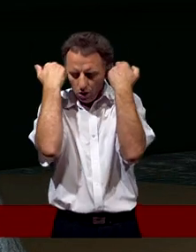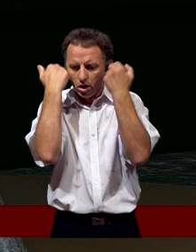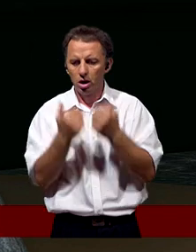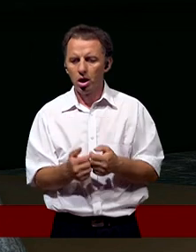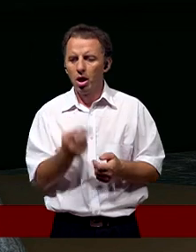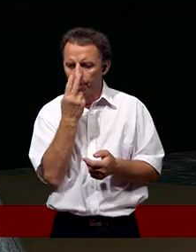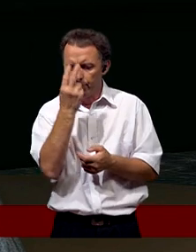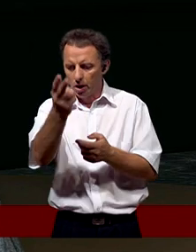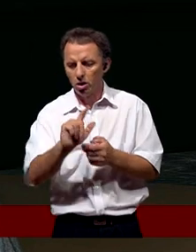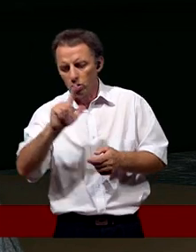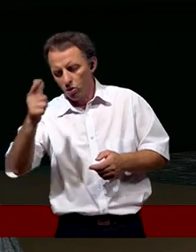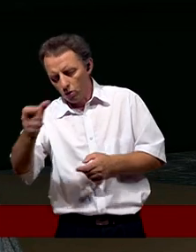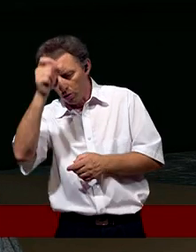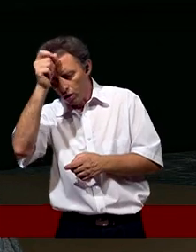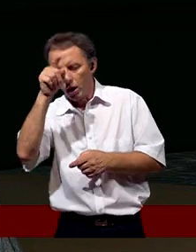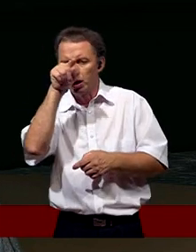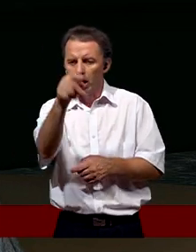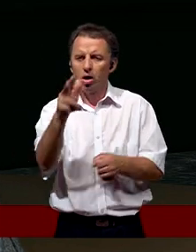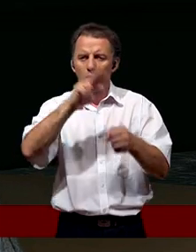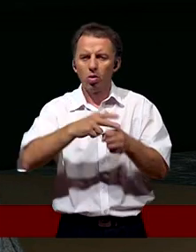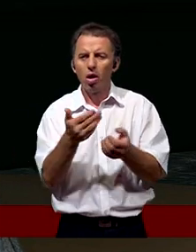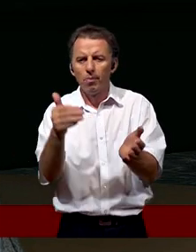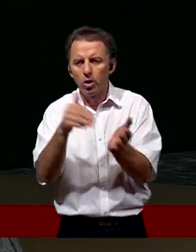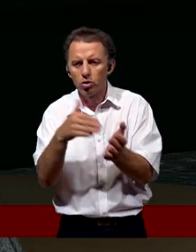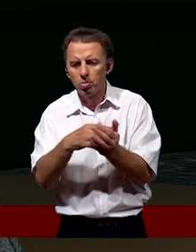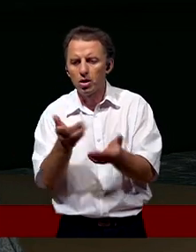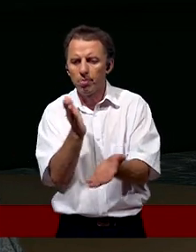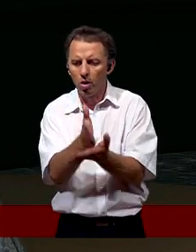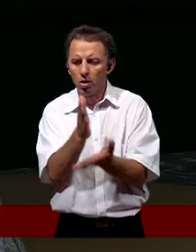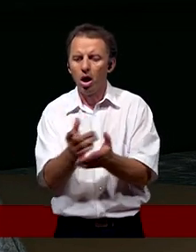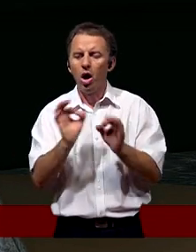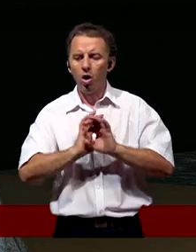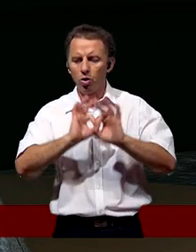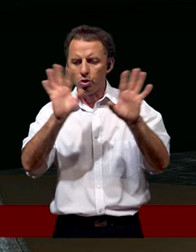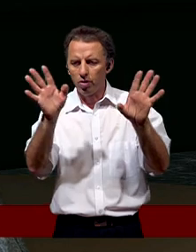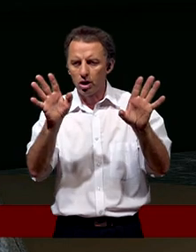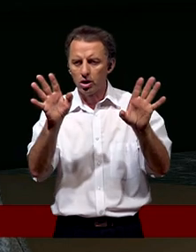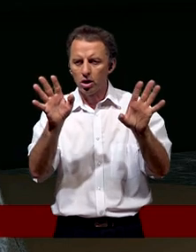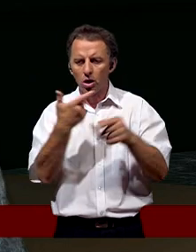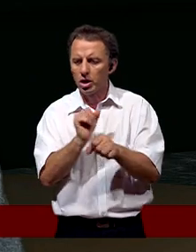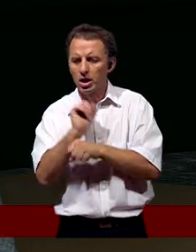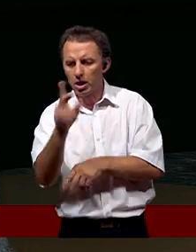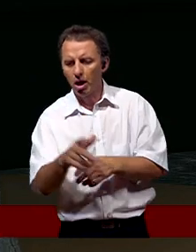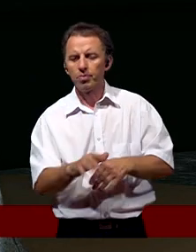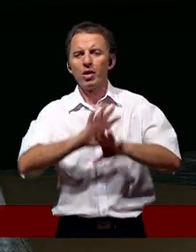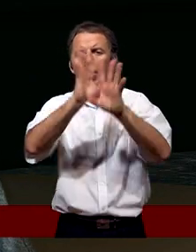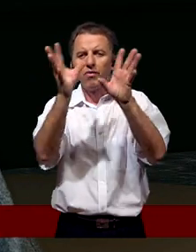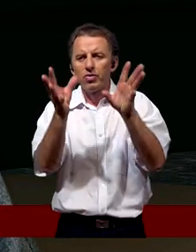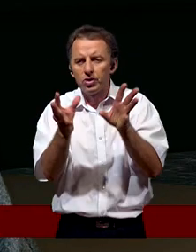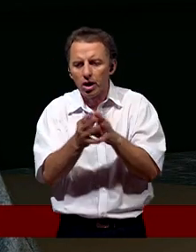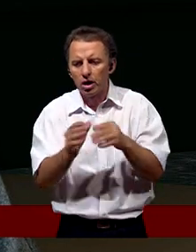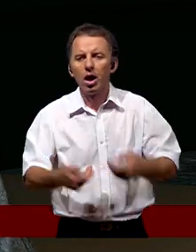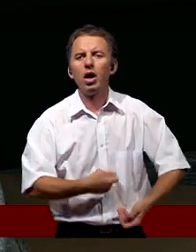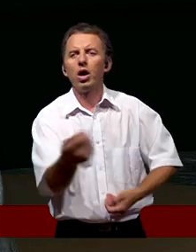pokorni i będziemy patrzeć na drugiego człowieka jak na kogoś, kto potrzebuje pomocy, to oczywiście to nie jest tak, że wszystkim rozdać